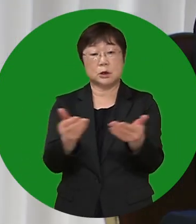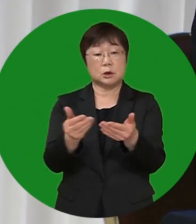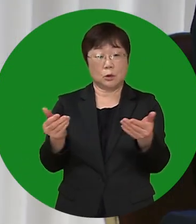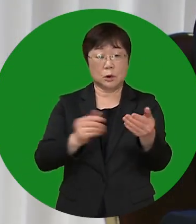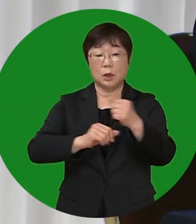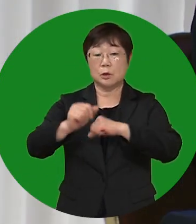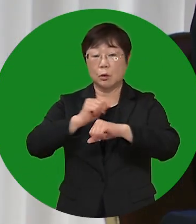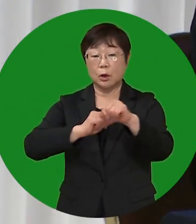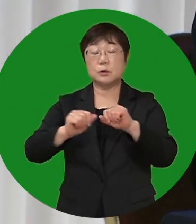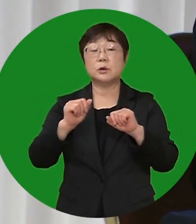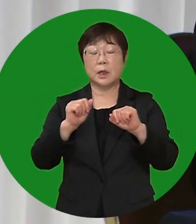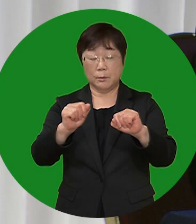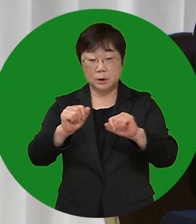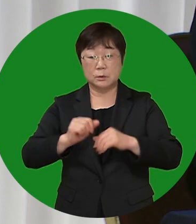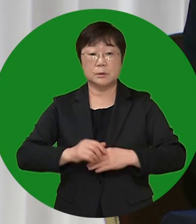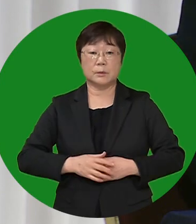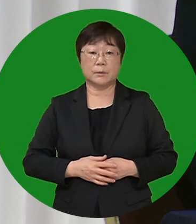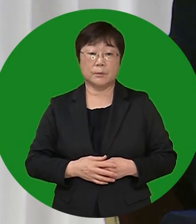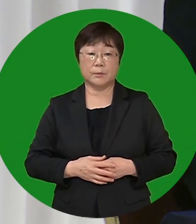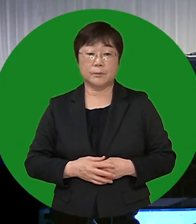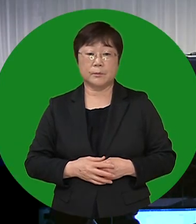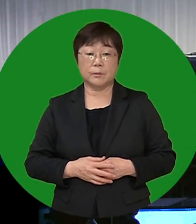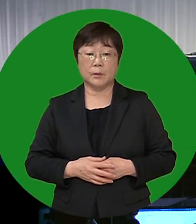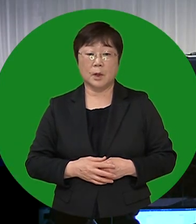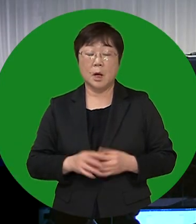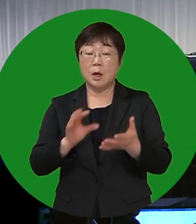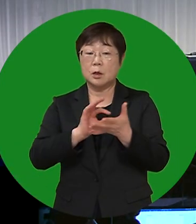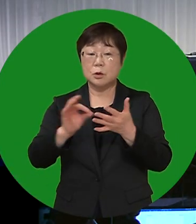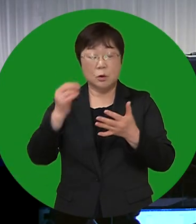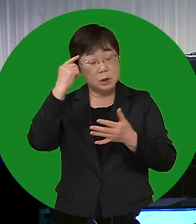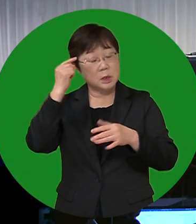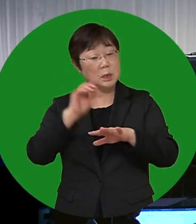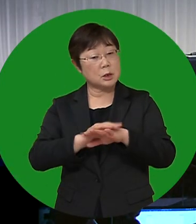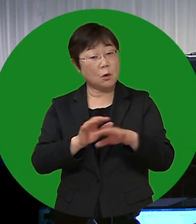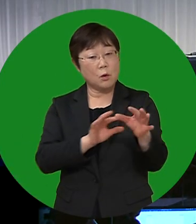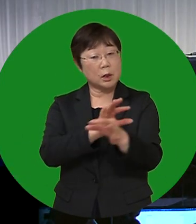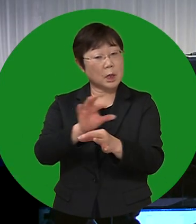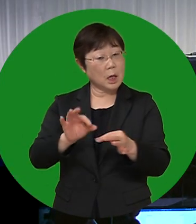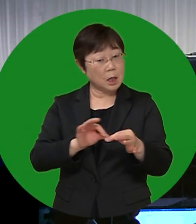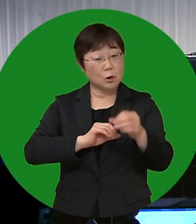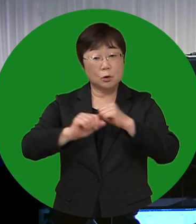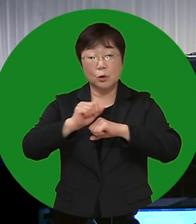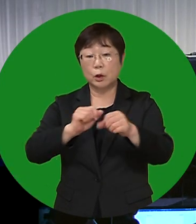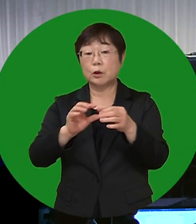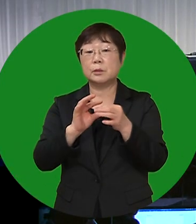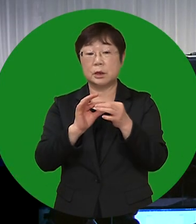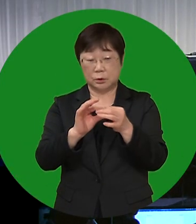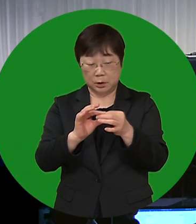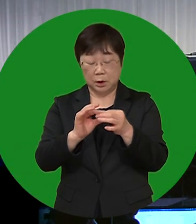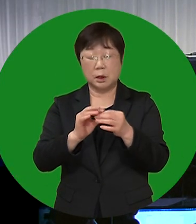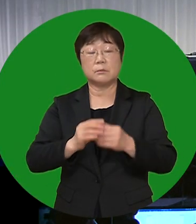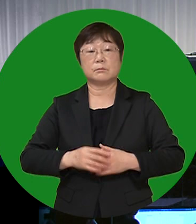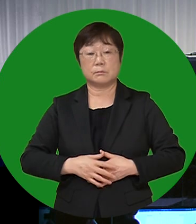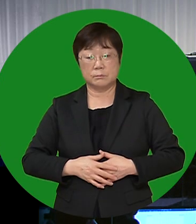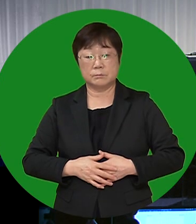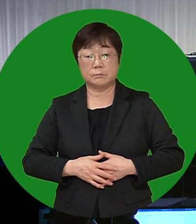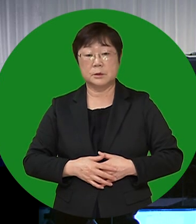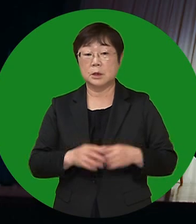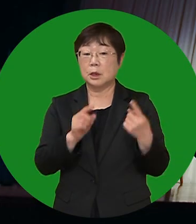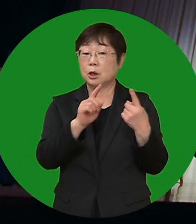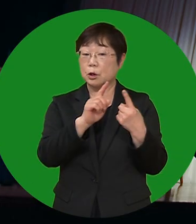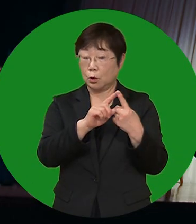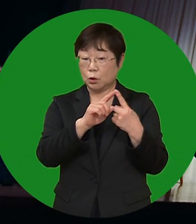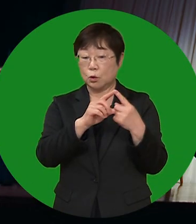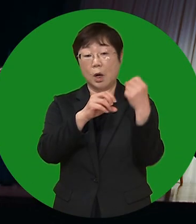事業に取り組んでいます消費者志向型園の取り組みについてですまつ